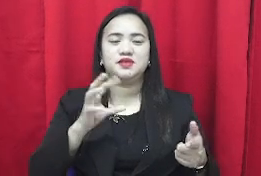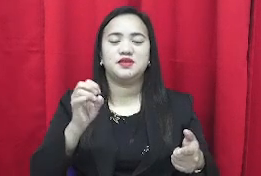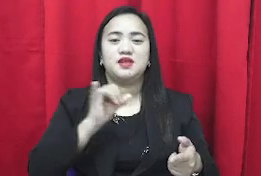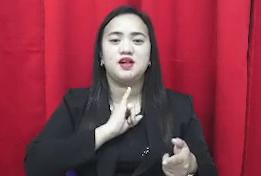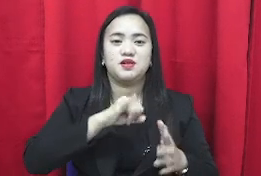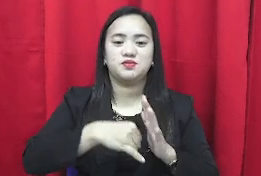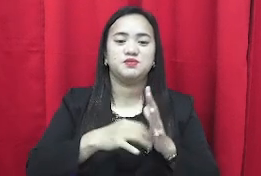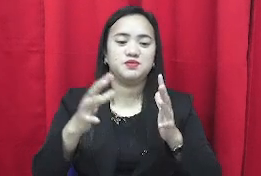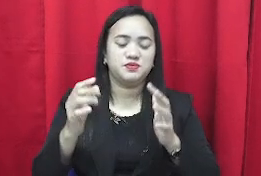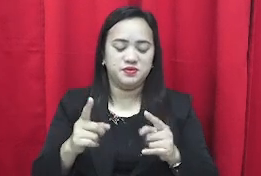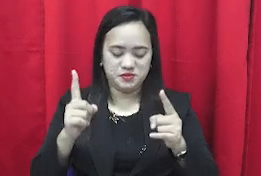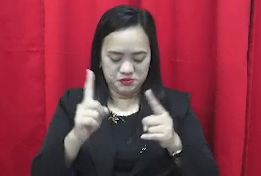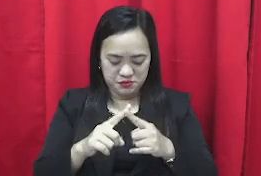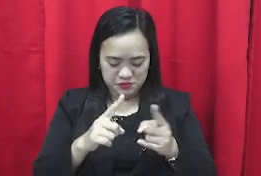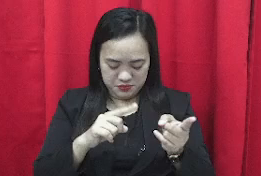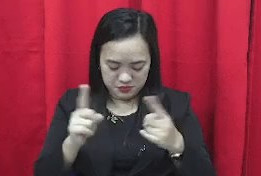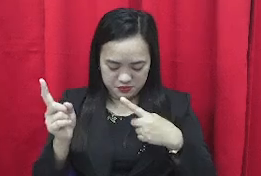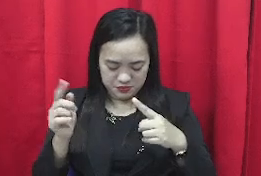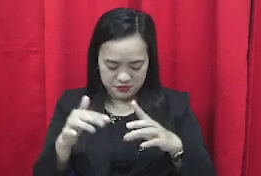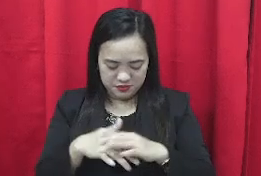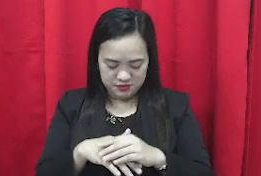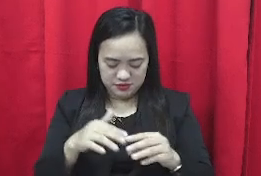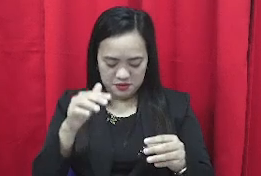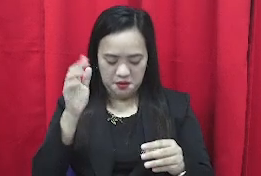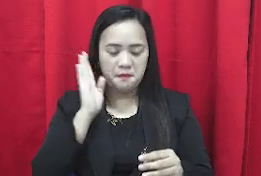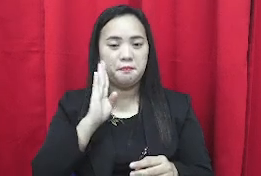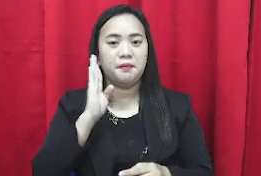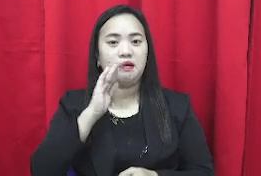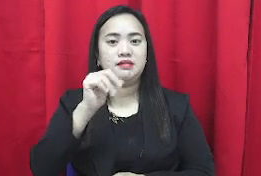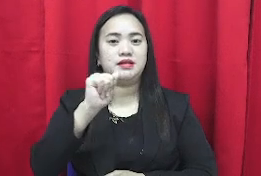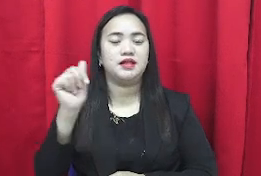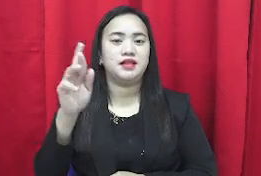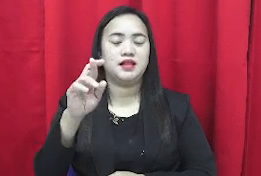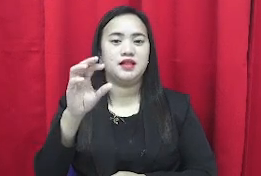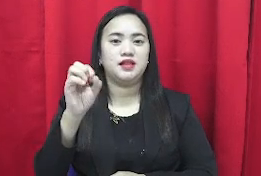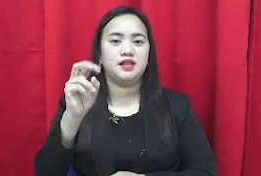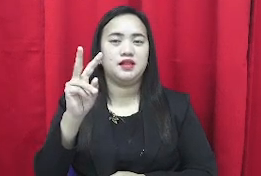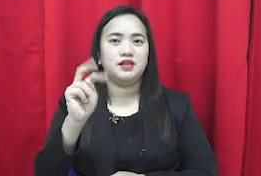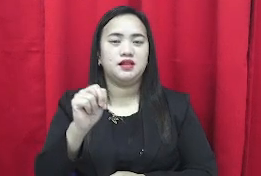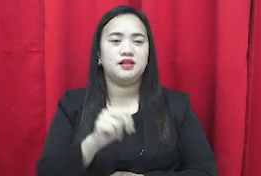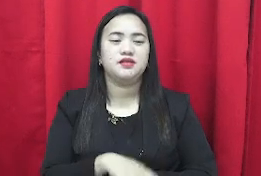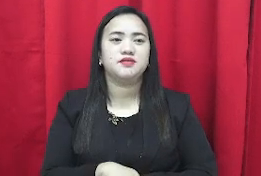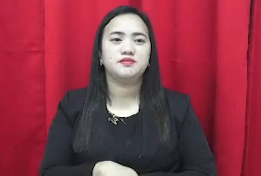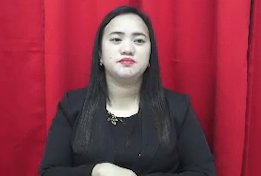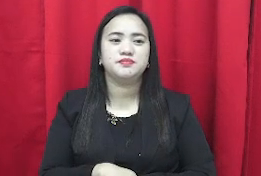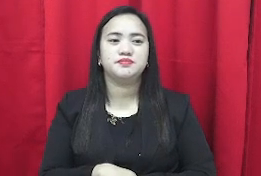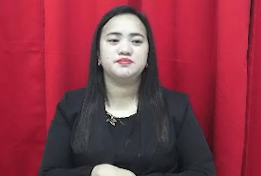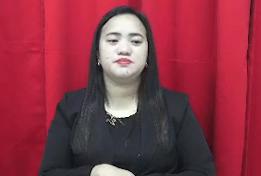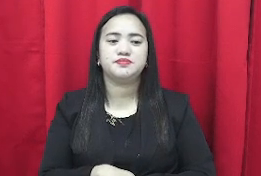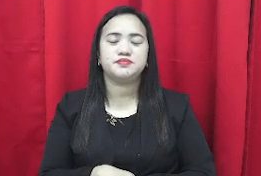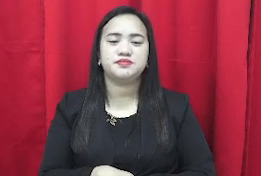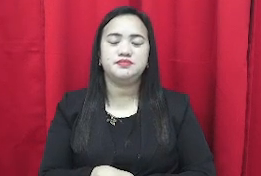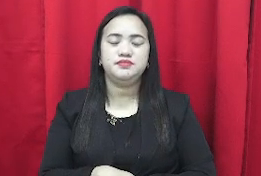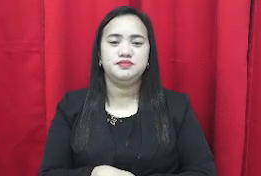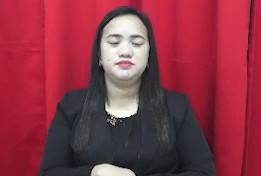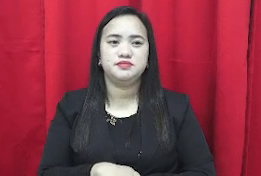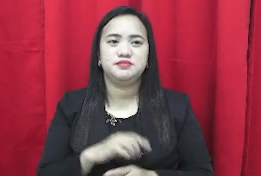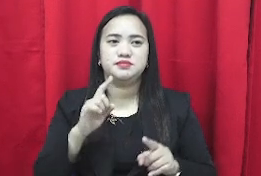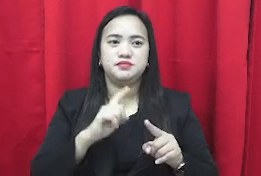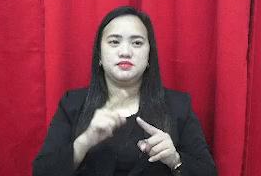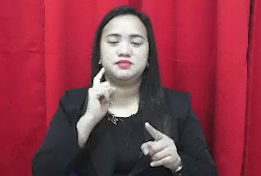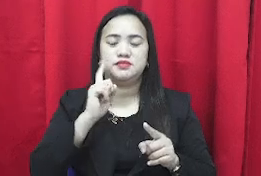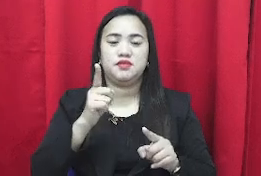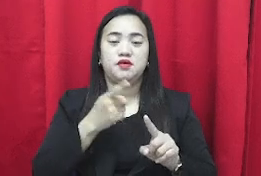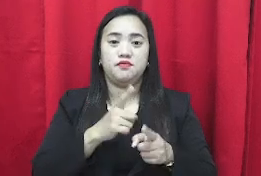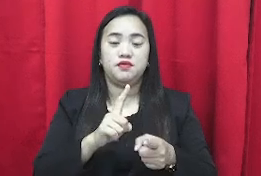talagang isali na lang e w siya lang ang ah ang maluwag-luwag eh pero talagang ah sabi nga dahil nung